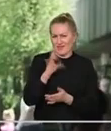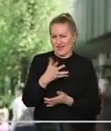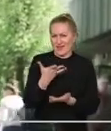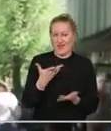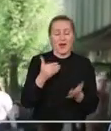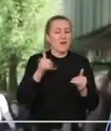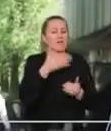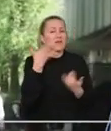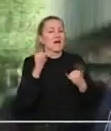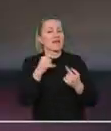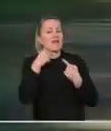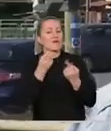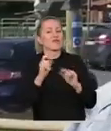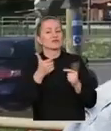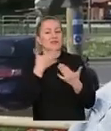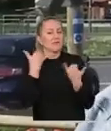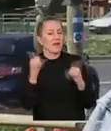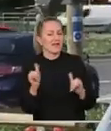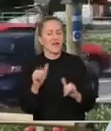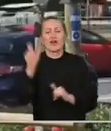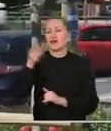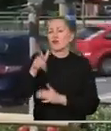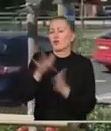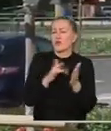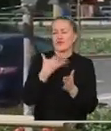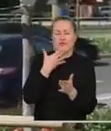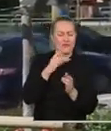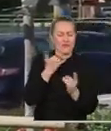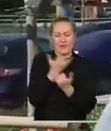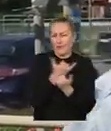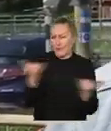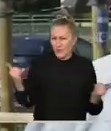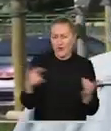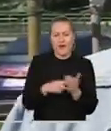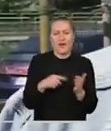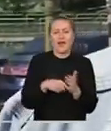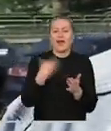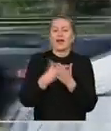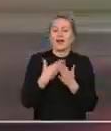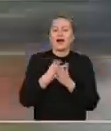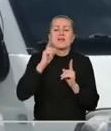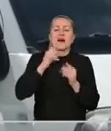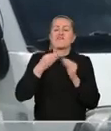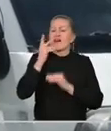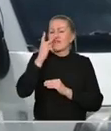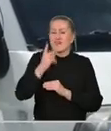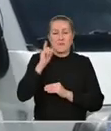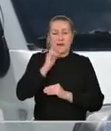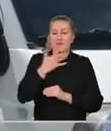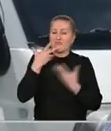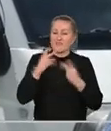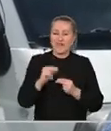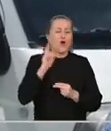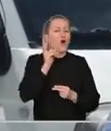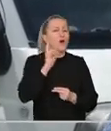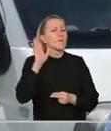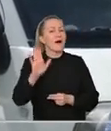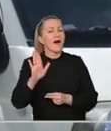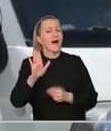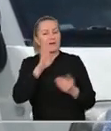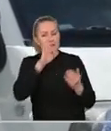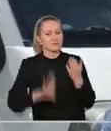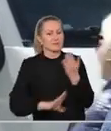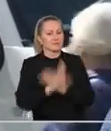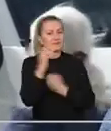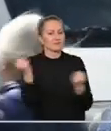może nie ma nic innego do powiedzenia. Donald Tusk różne rzeczy mówi. I w większości nieprawdy. Ktoś, kto zajmuje stanowisko